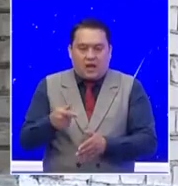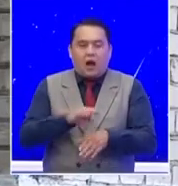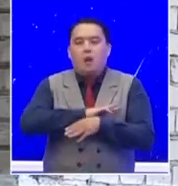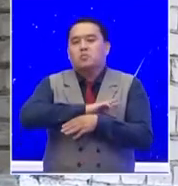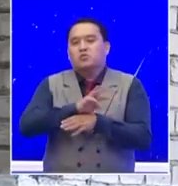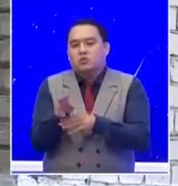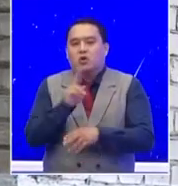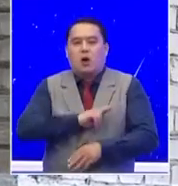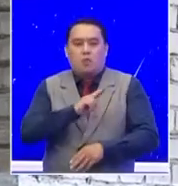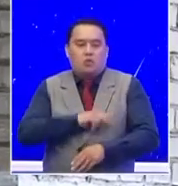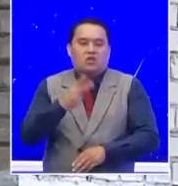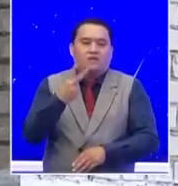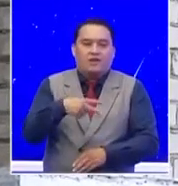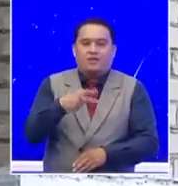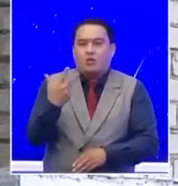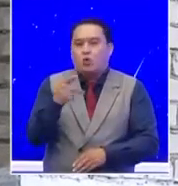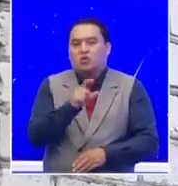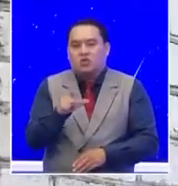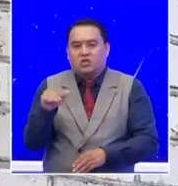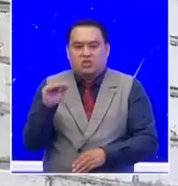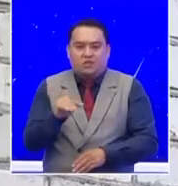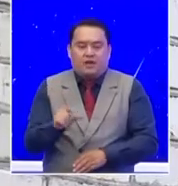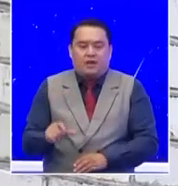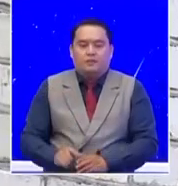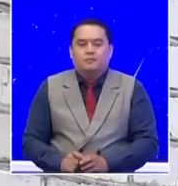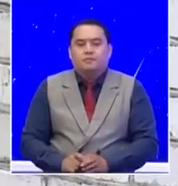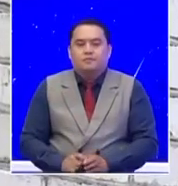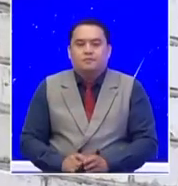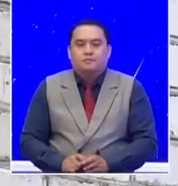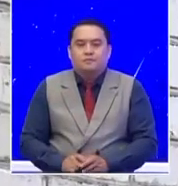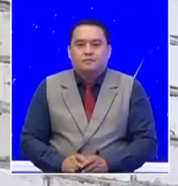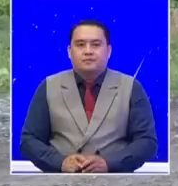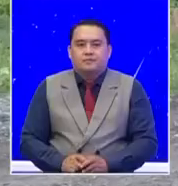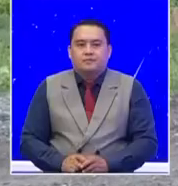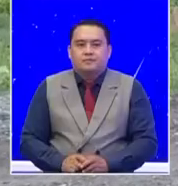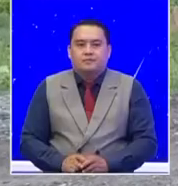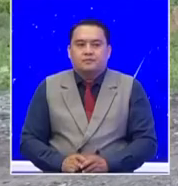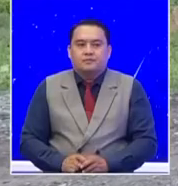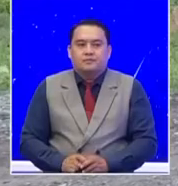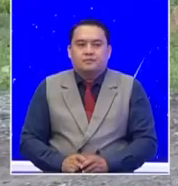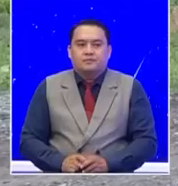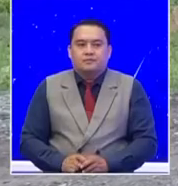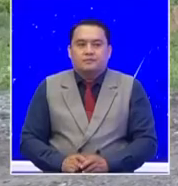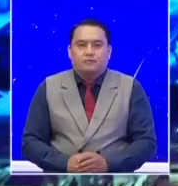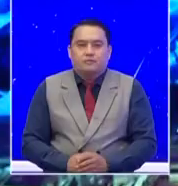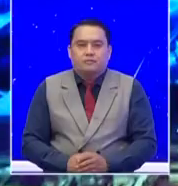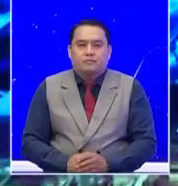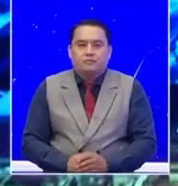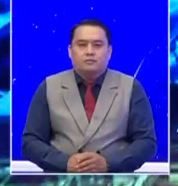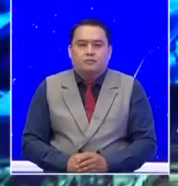обеспечить работы около 23 тысяч человек умер а тимергалиева абзал нас типов телеканал жетысу алла кольский район